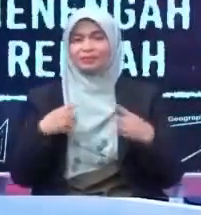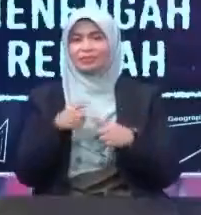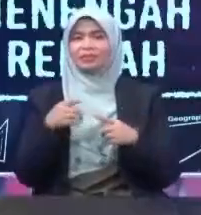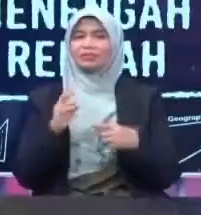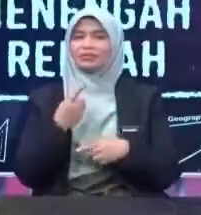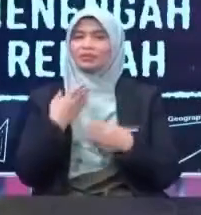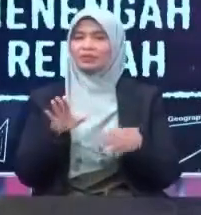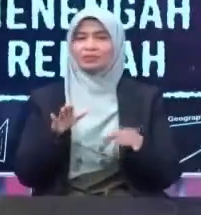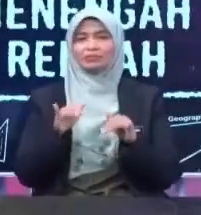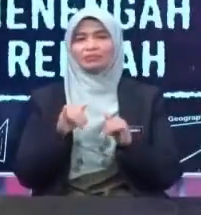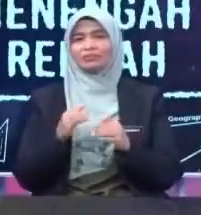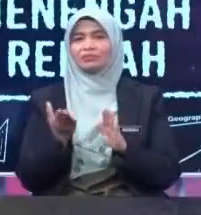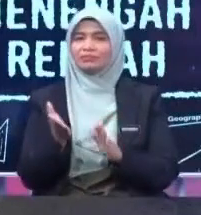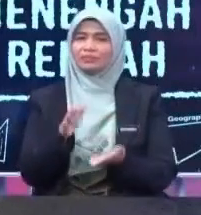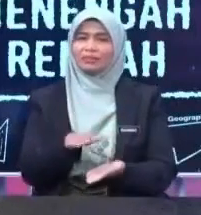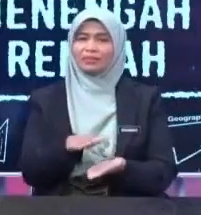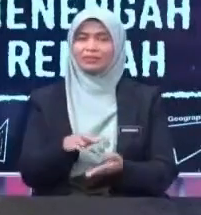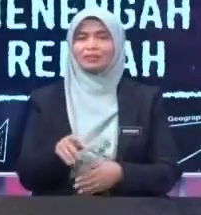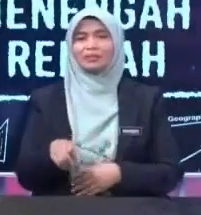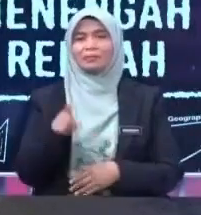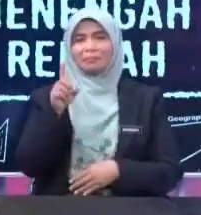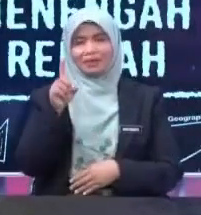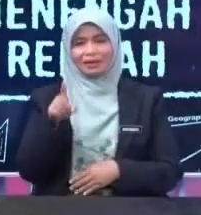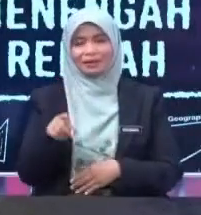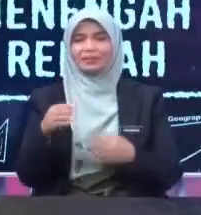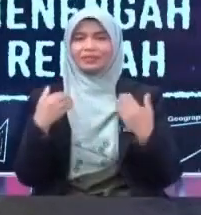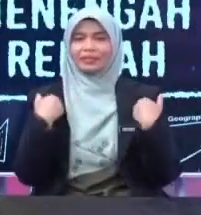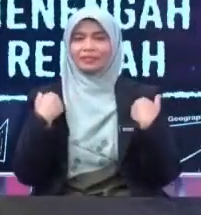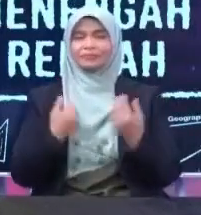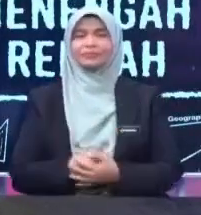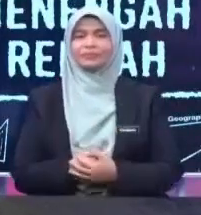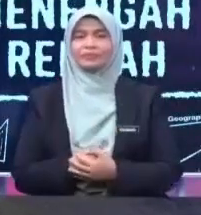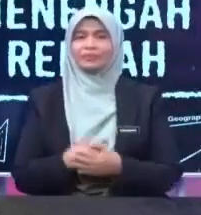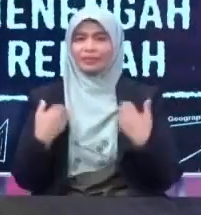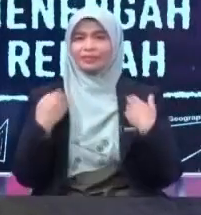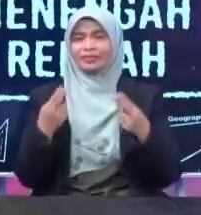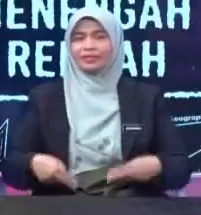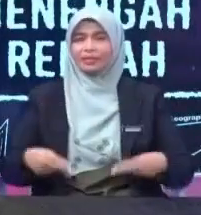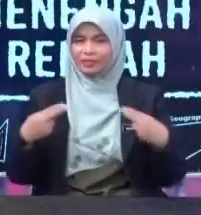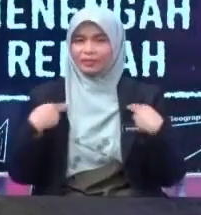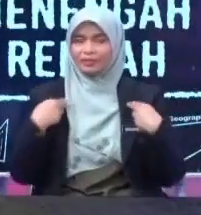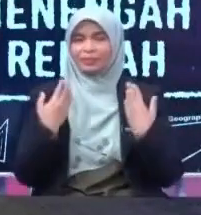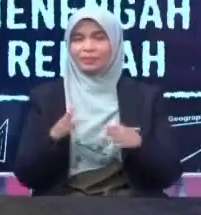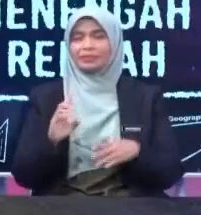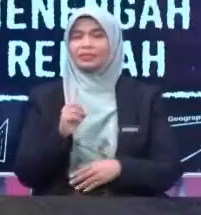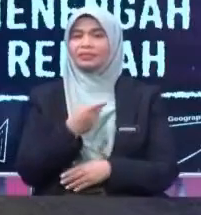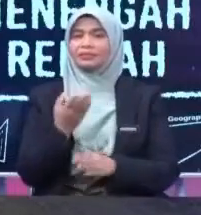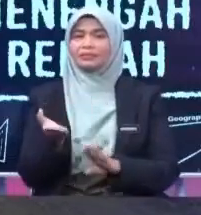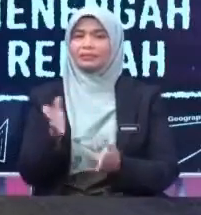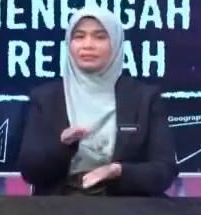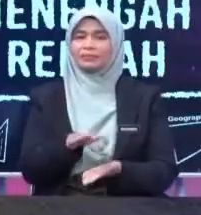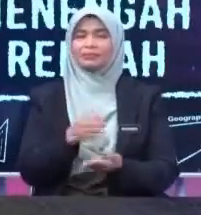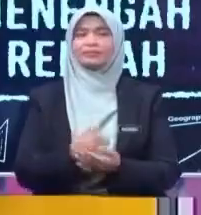dunia nanti, Ustazah? Ya, pasti ada, Aiman. Pasti ada kehidupan kita selepas kita meninggal dunia